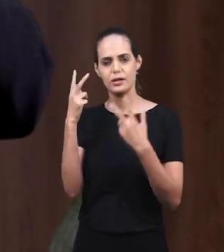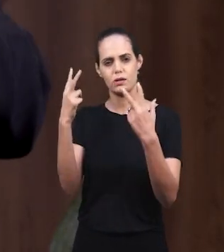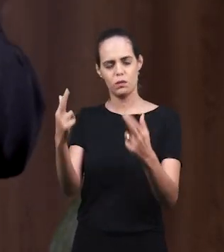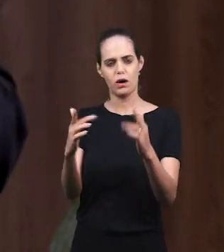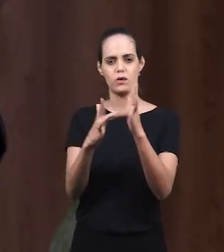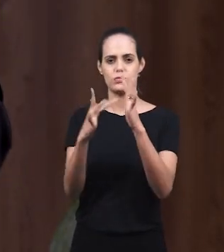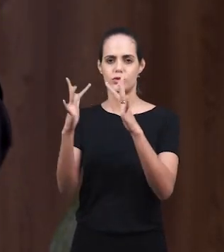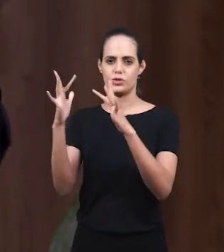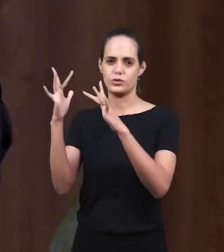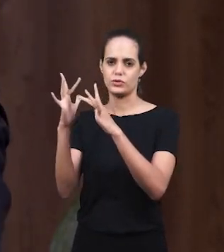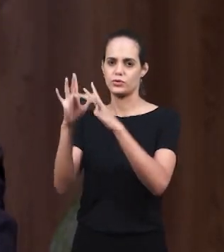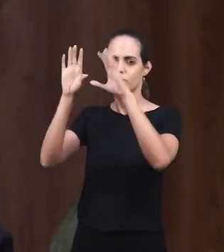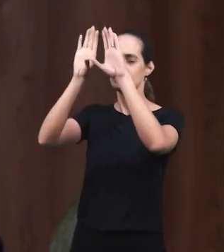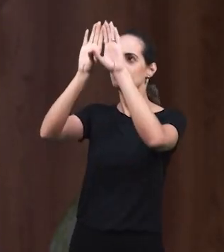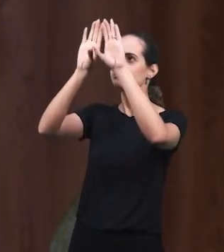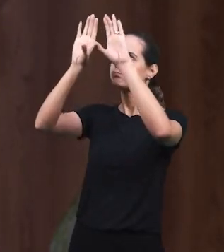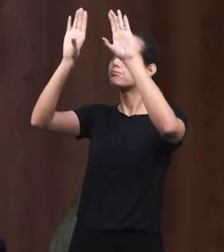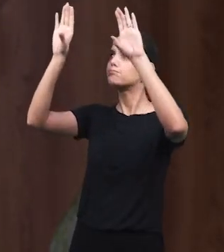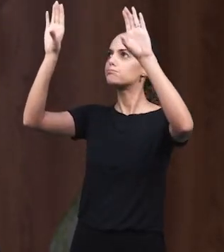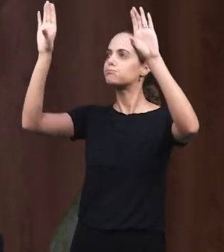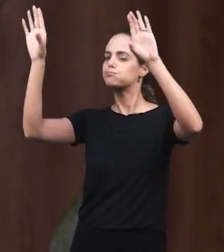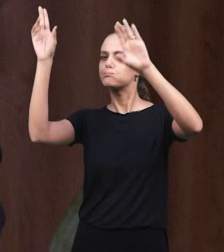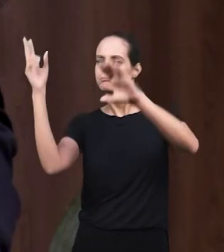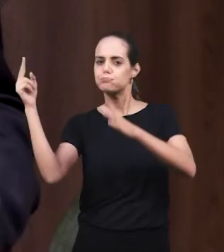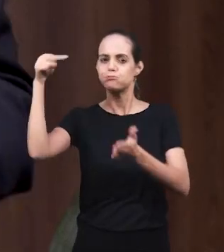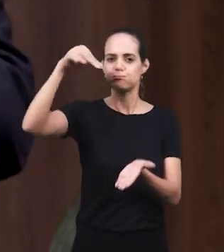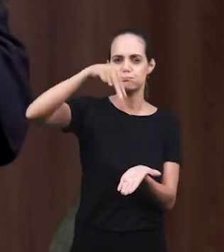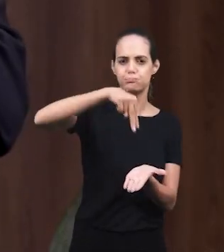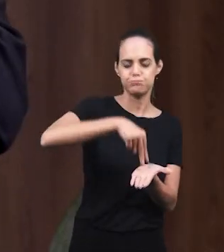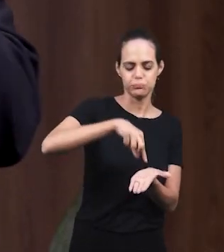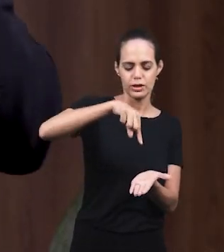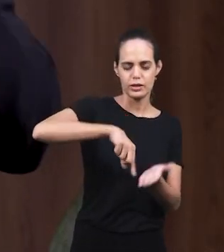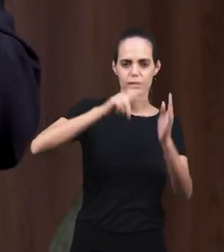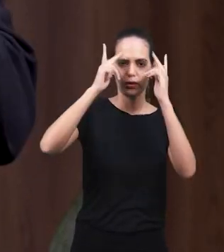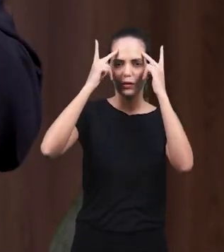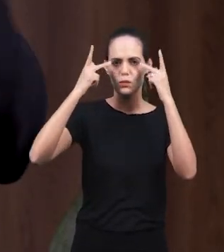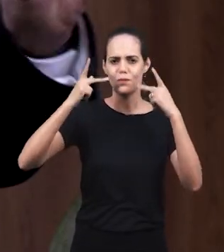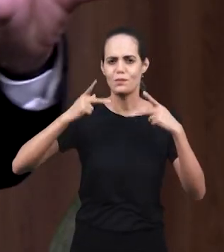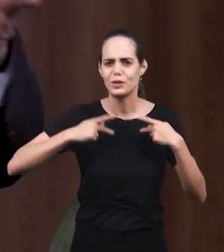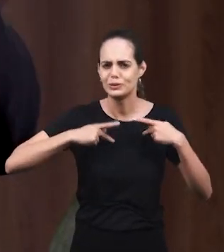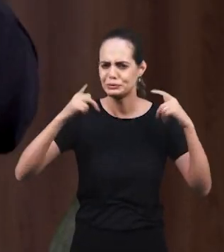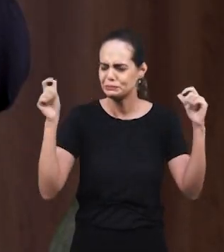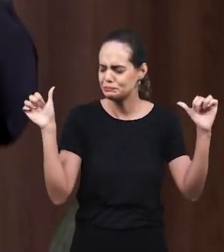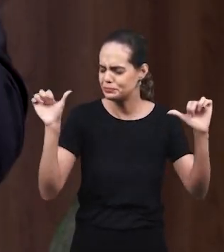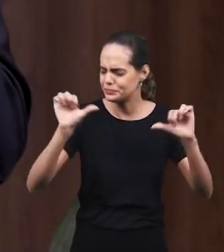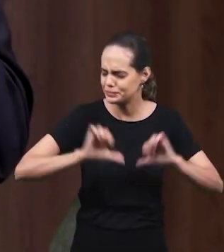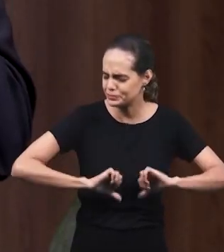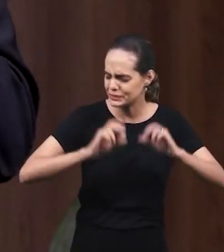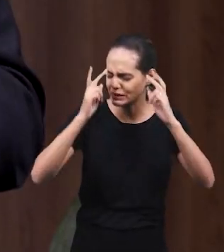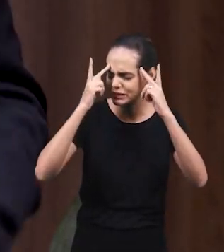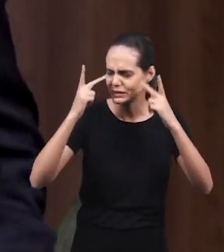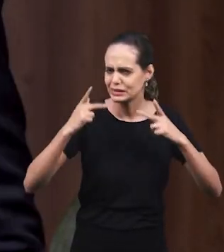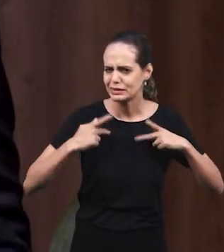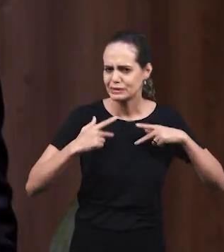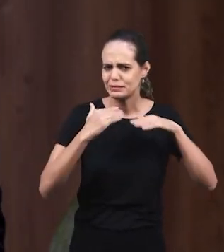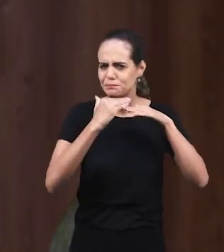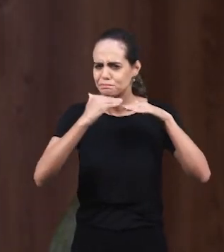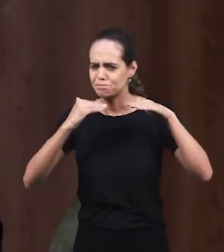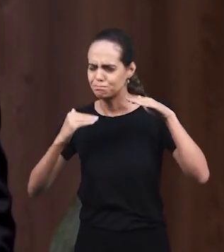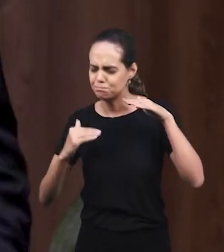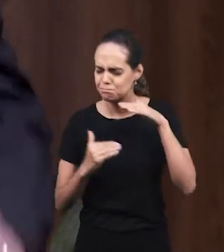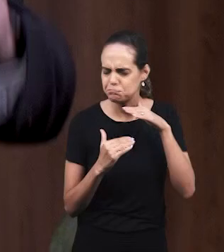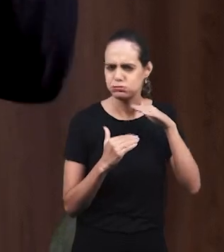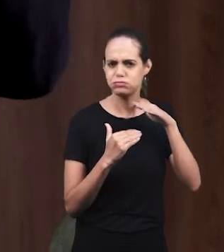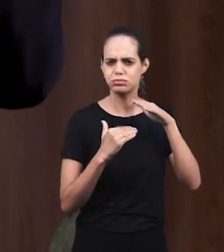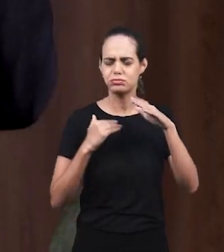laissé sa gloire, il s'est fait, dit la Bible, le plus indigne de tous les hommes. Il a été amené à la